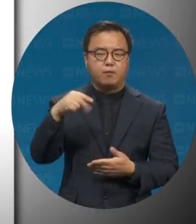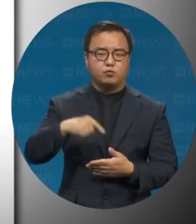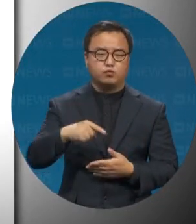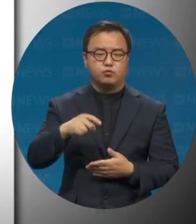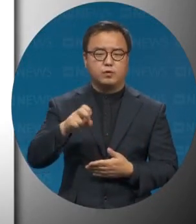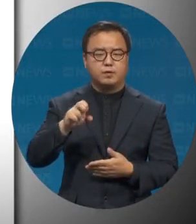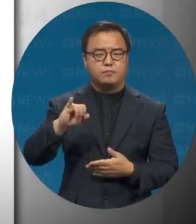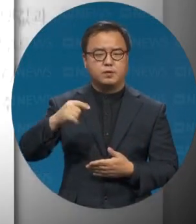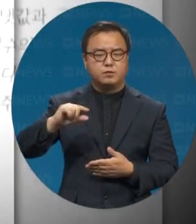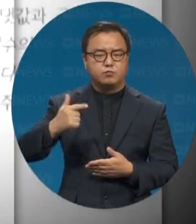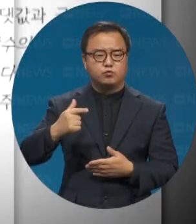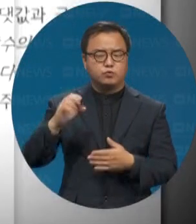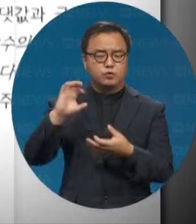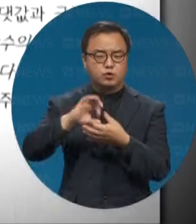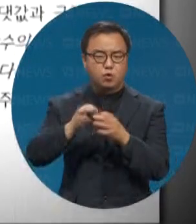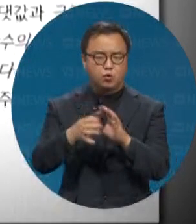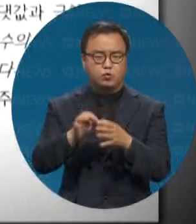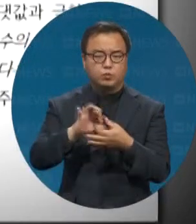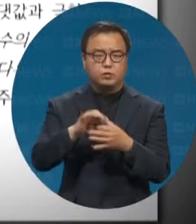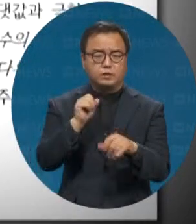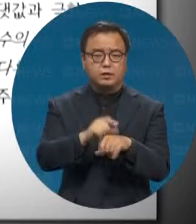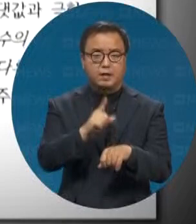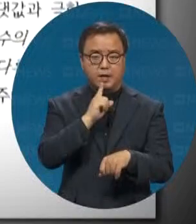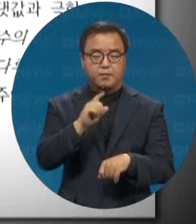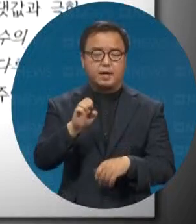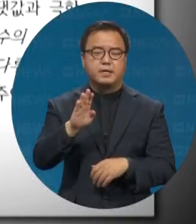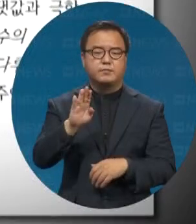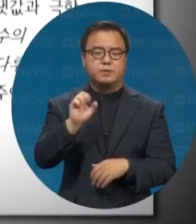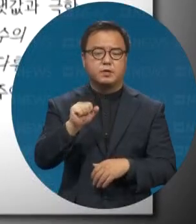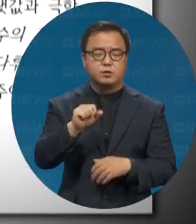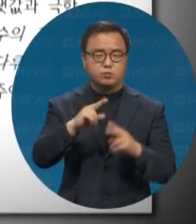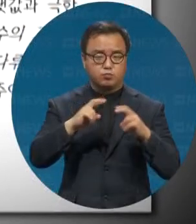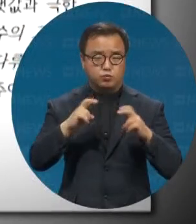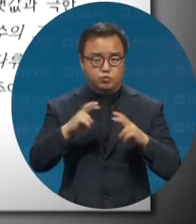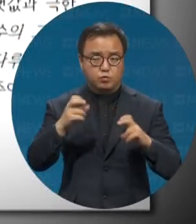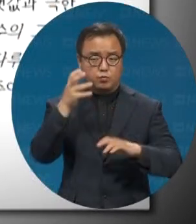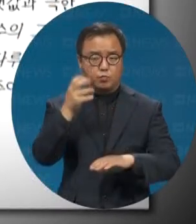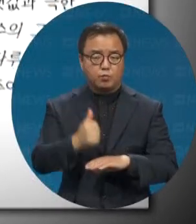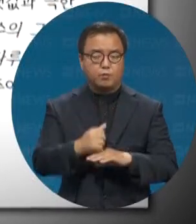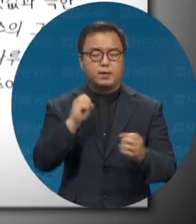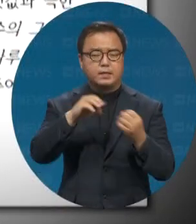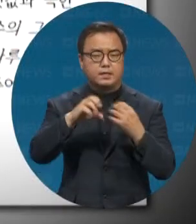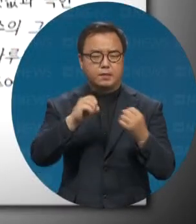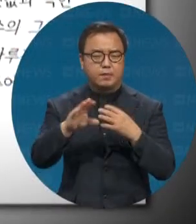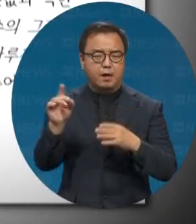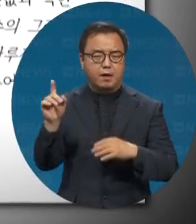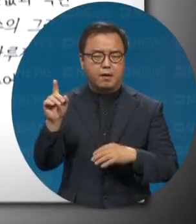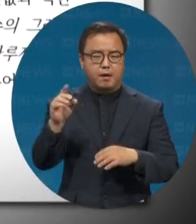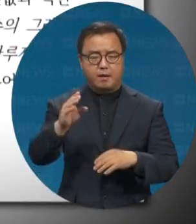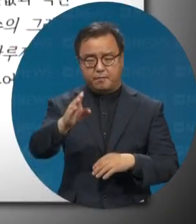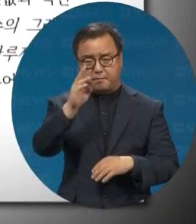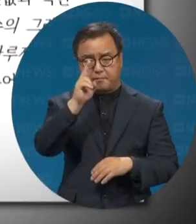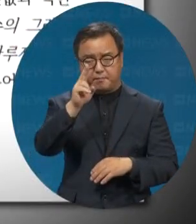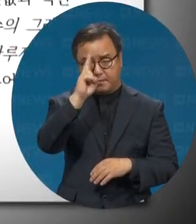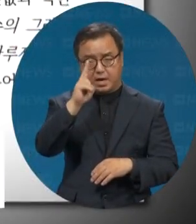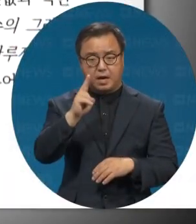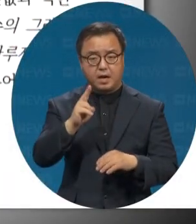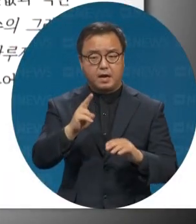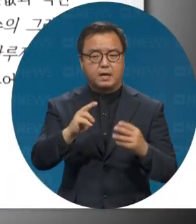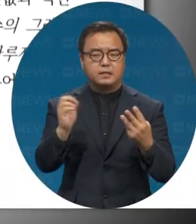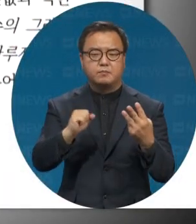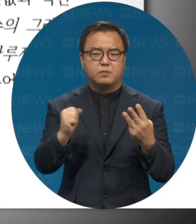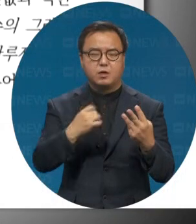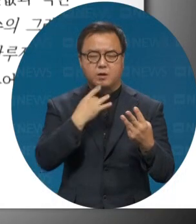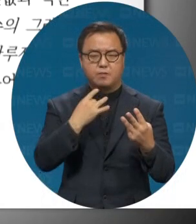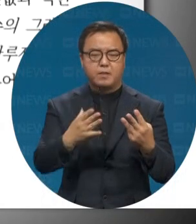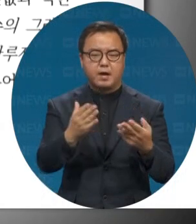고난도 추가시 문제로 ebs 분석결과 정답률 은 3% 에 불과했습니다 변별력을 위해 출제되는 이른바